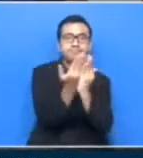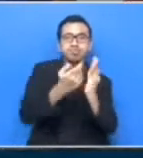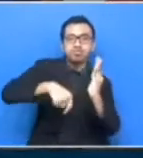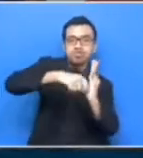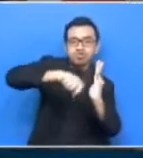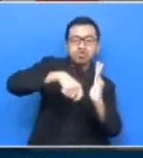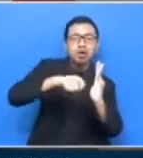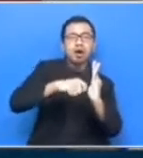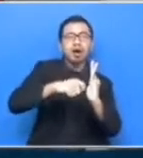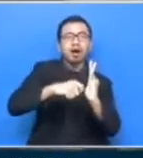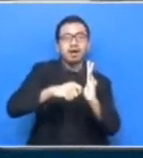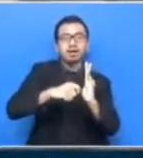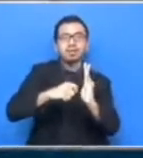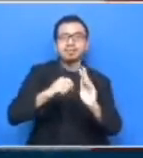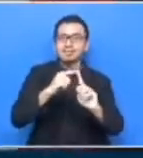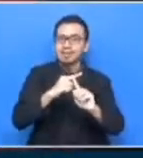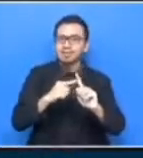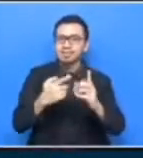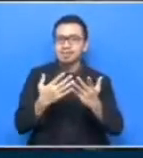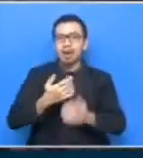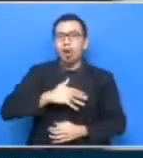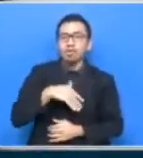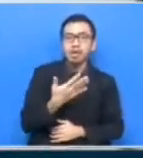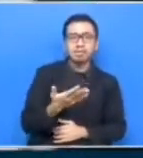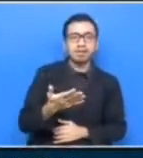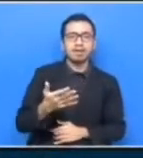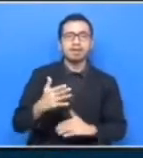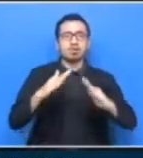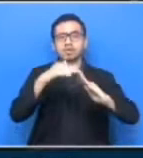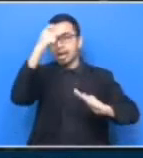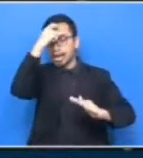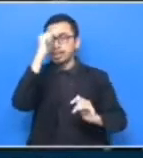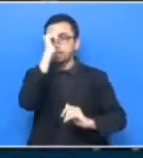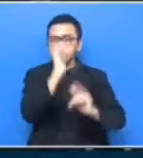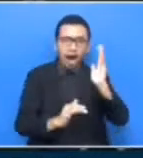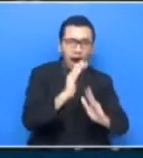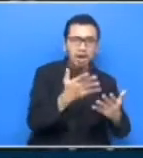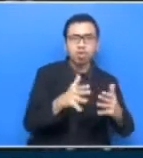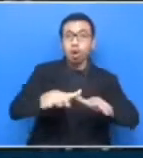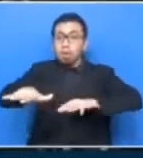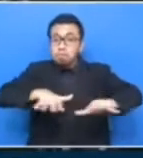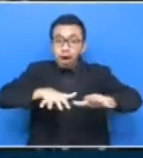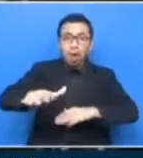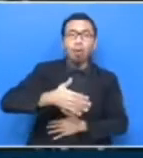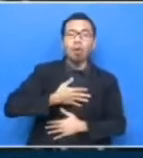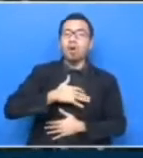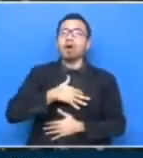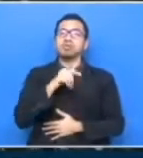juga daerah jangan sampai terbakar atau gempa lagi itu agak beresiko buat kami itu